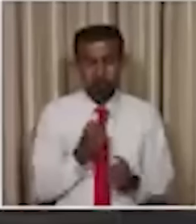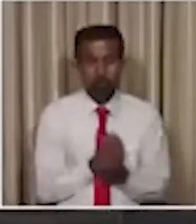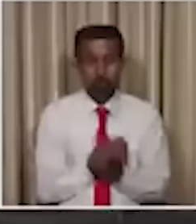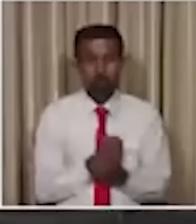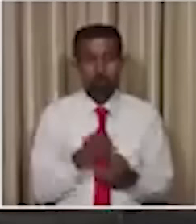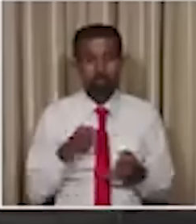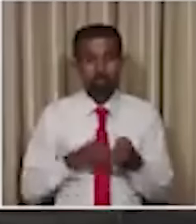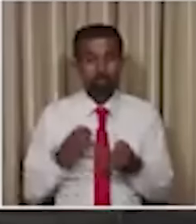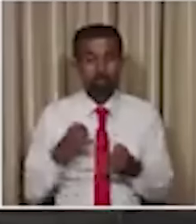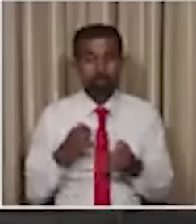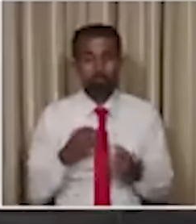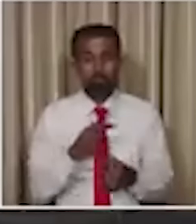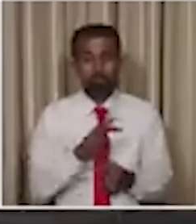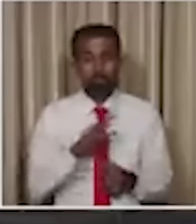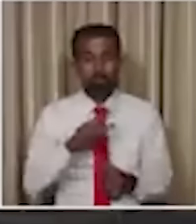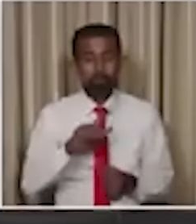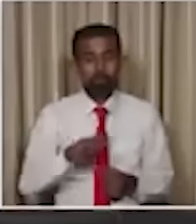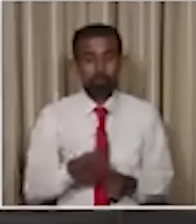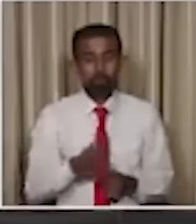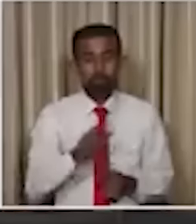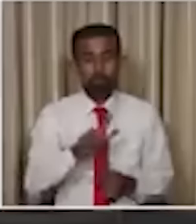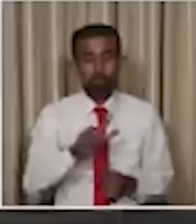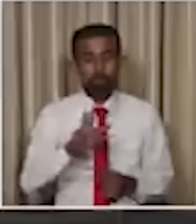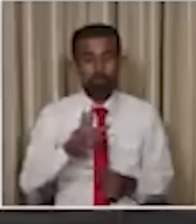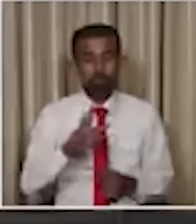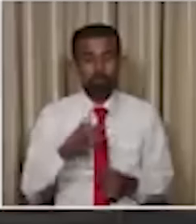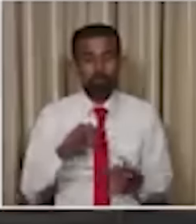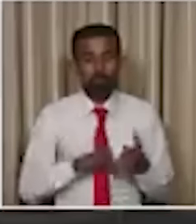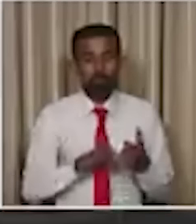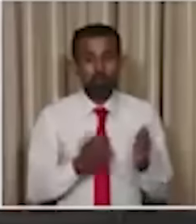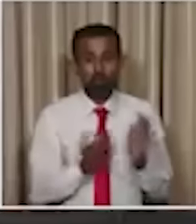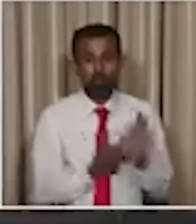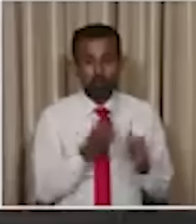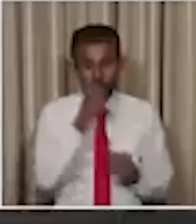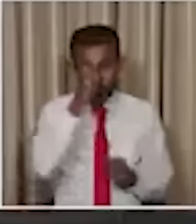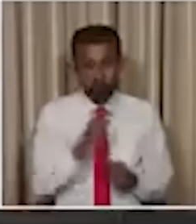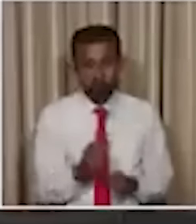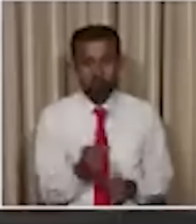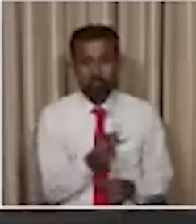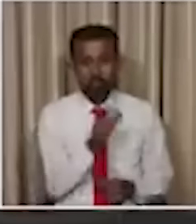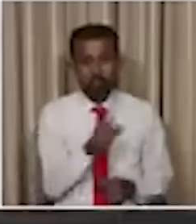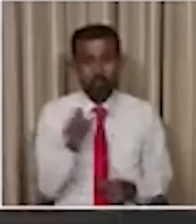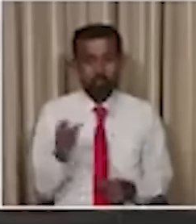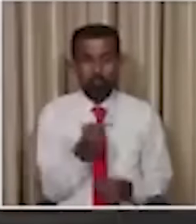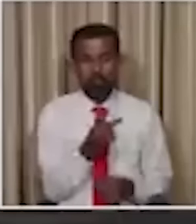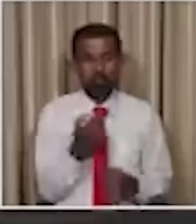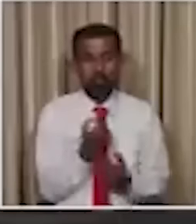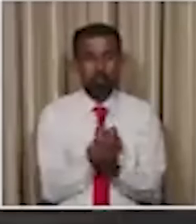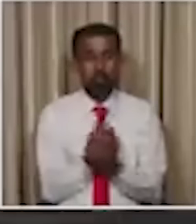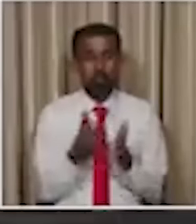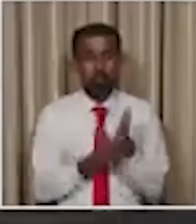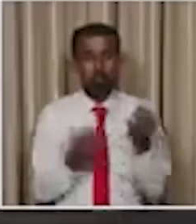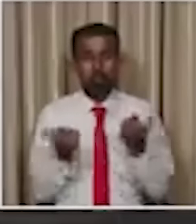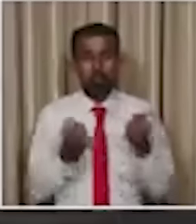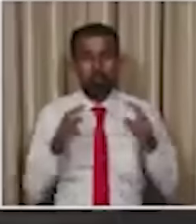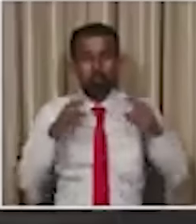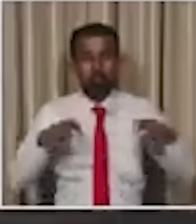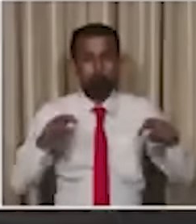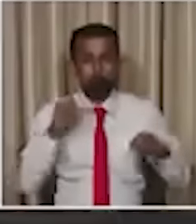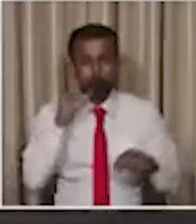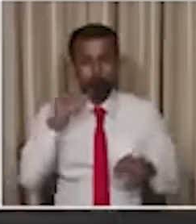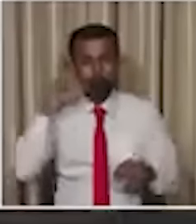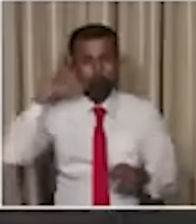පොලිස්සැරයන් 37973 රත්නකුමාර යන නිලධාරීන් විසින් මෙම ලොරි රථය පරීක්ෂාවට ලක් කර ඇත. චීනයේ